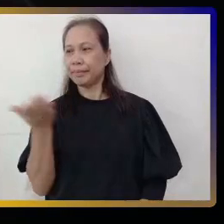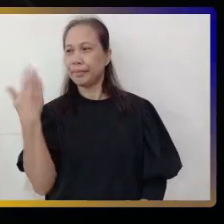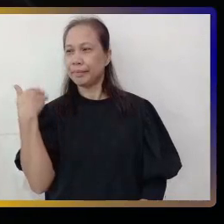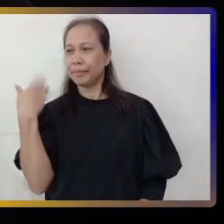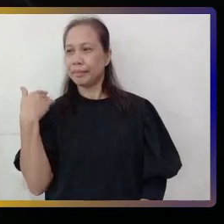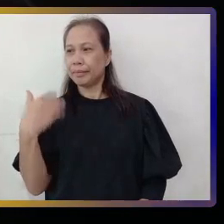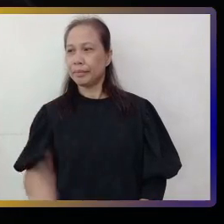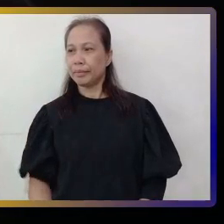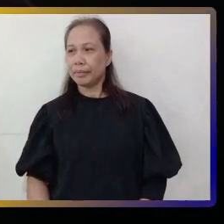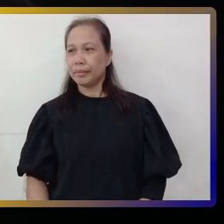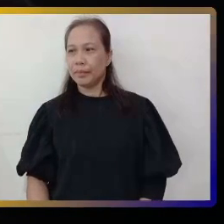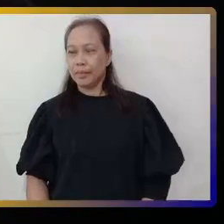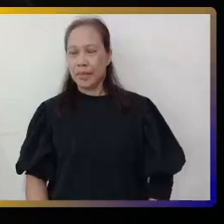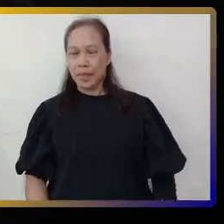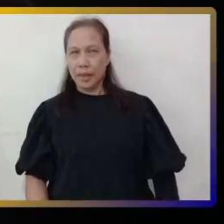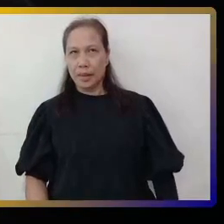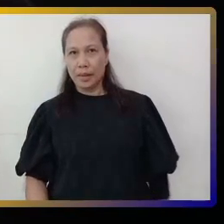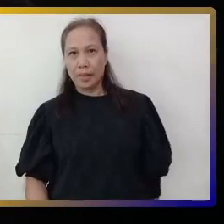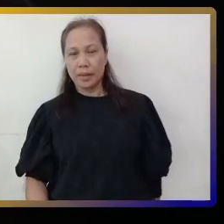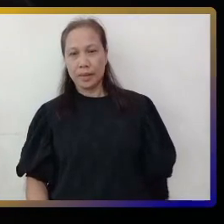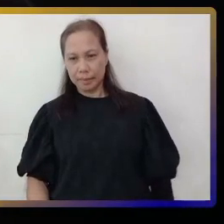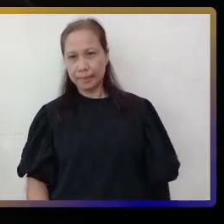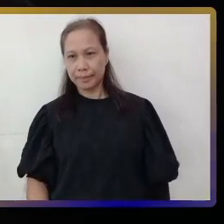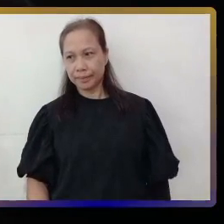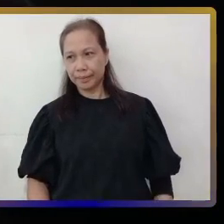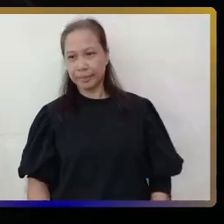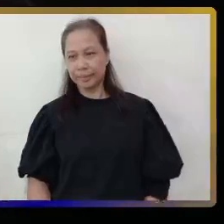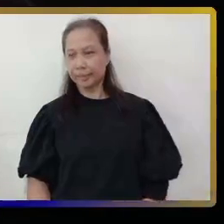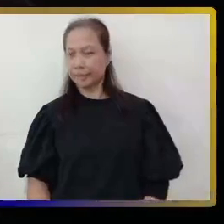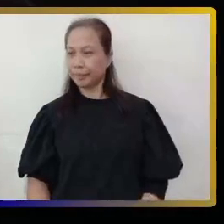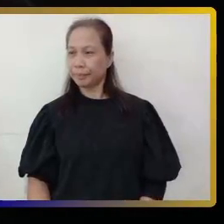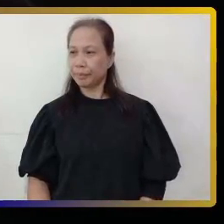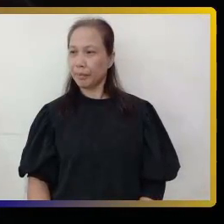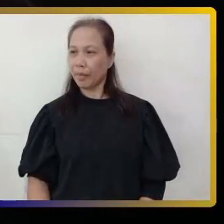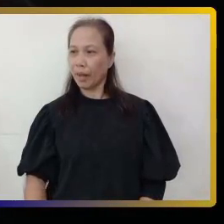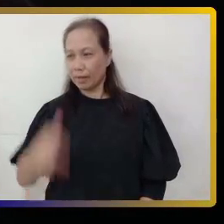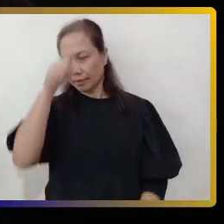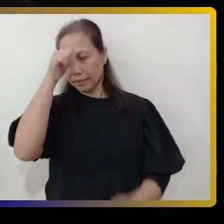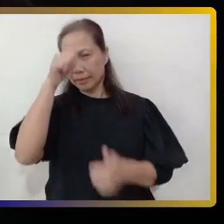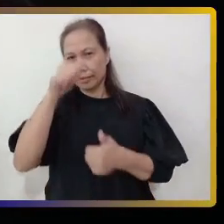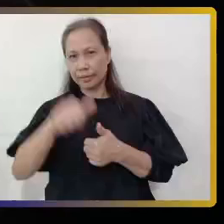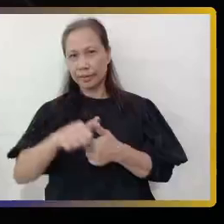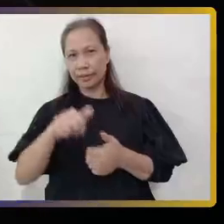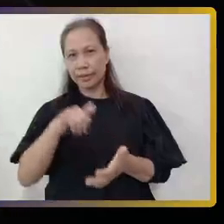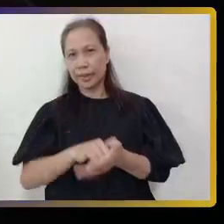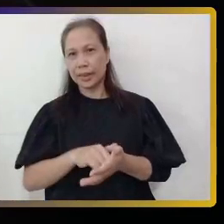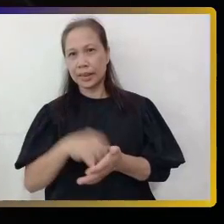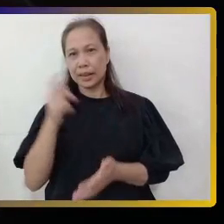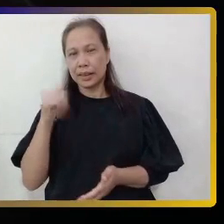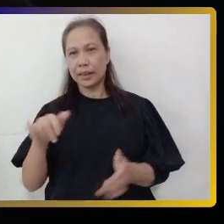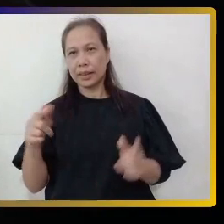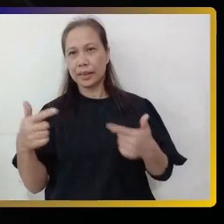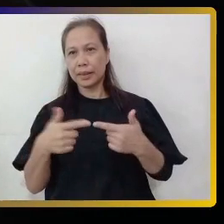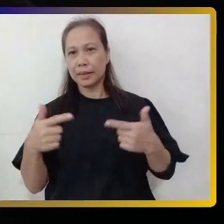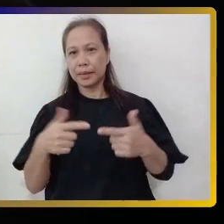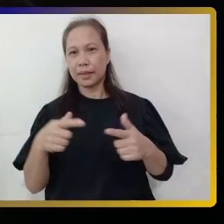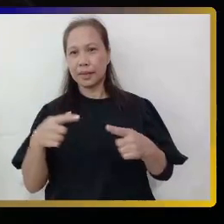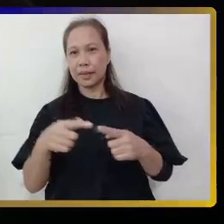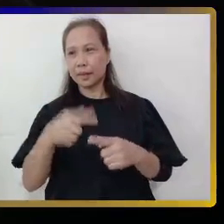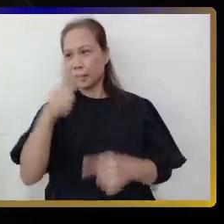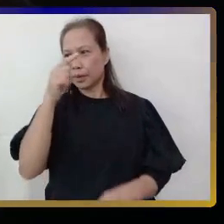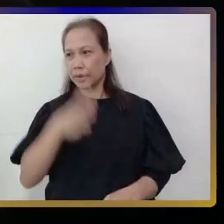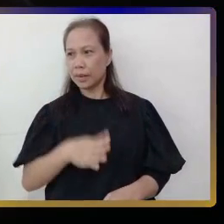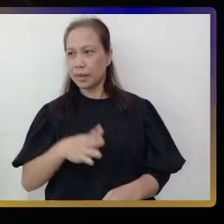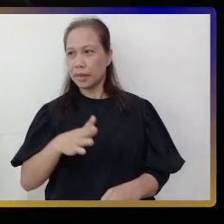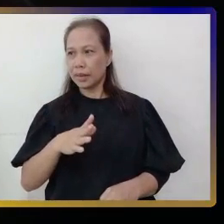naalal nakipagbuno siya sa Panginoon and then Later on pinal ng pangalan na Israel All right